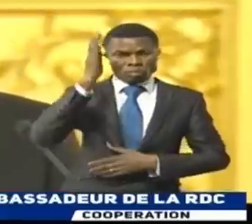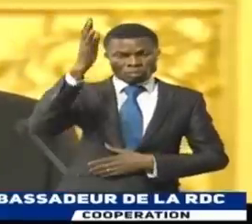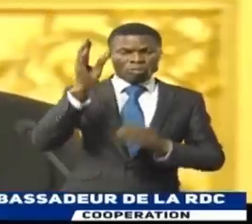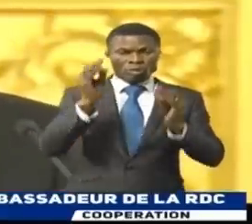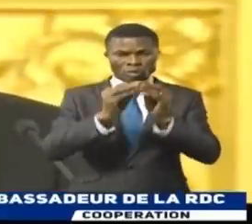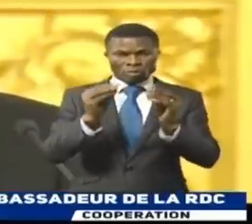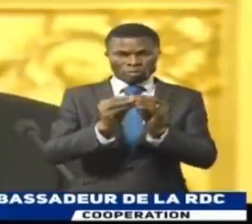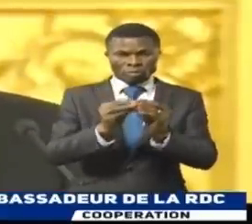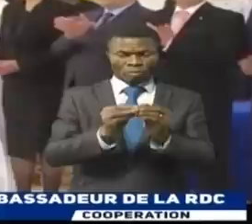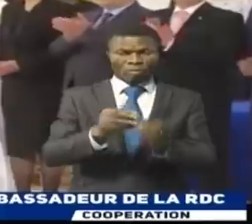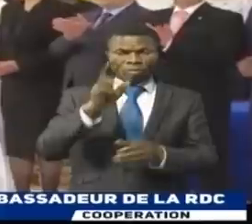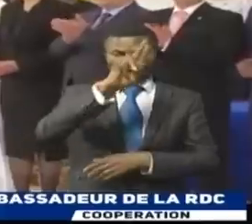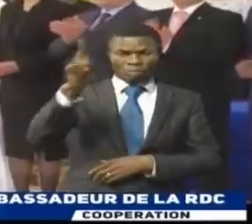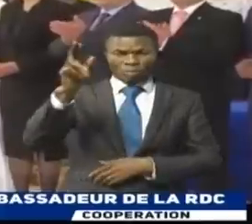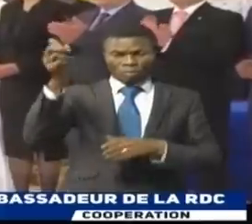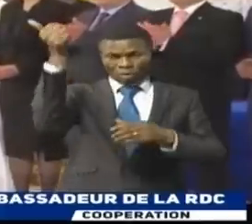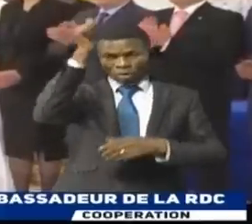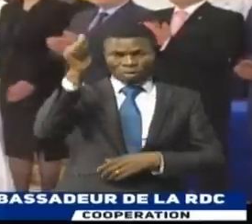sommet Russe-Afrique.